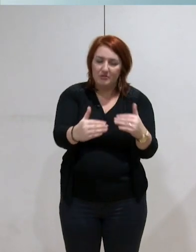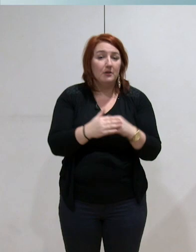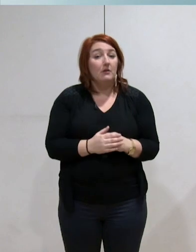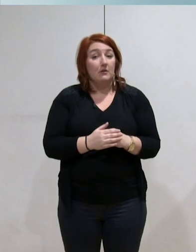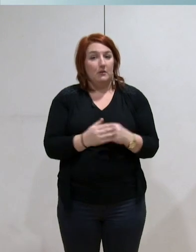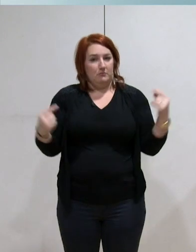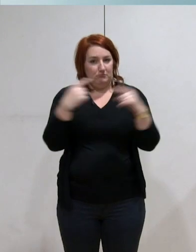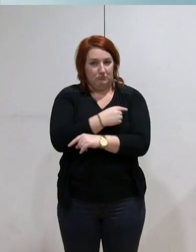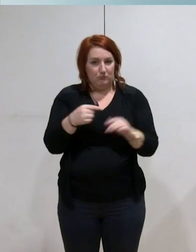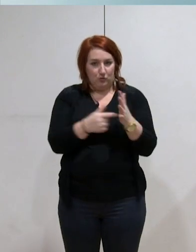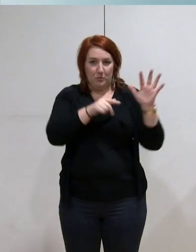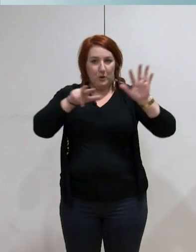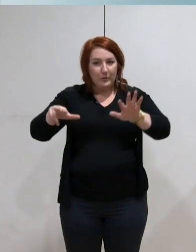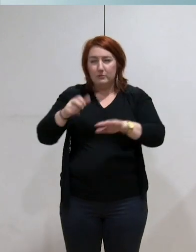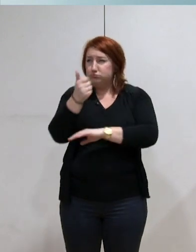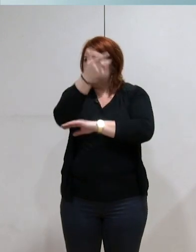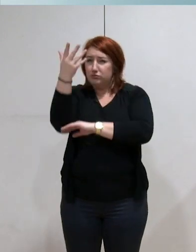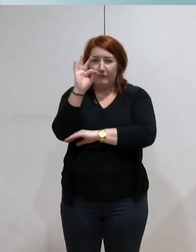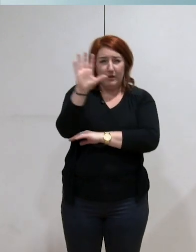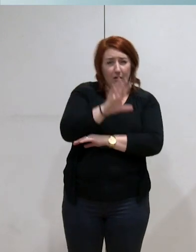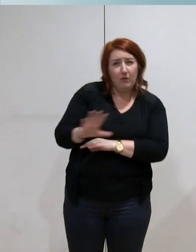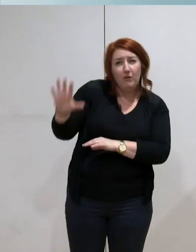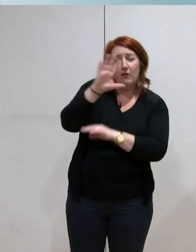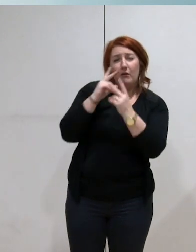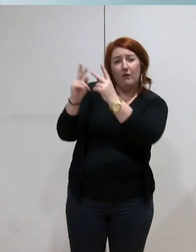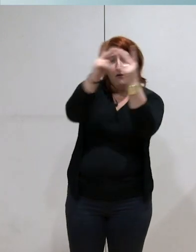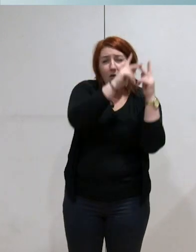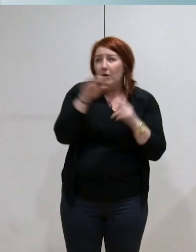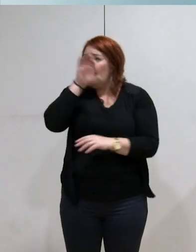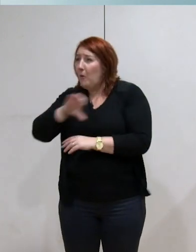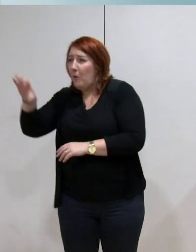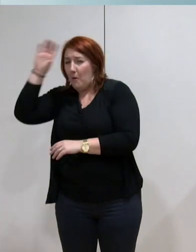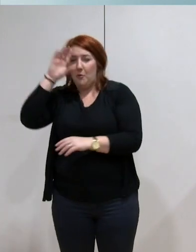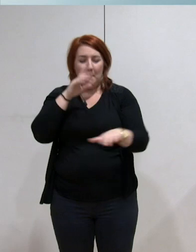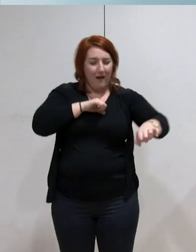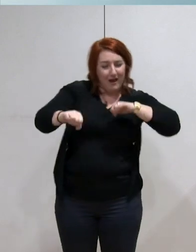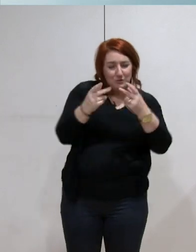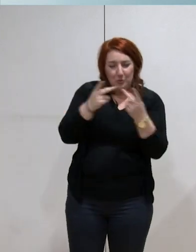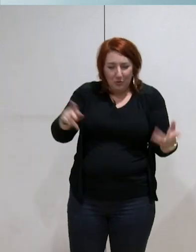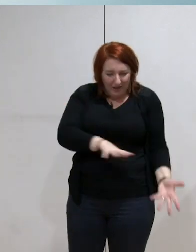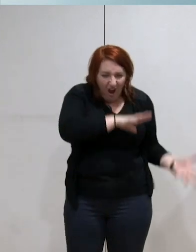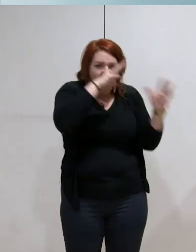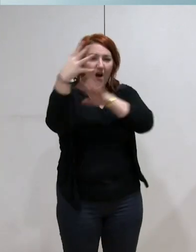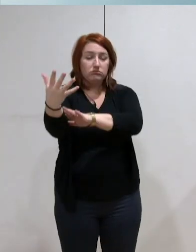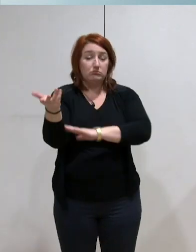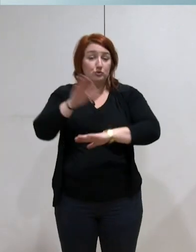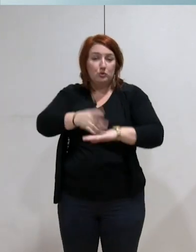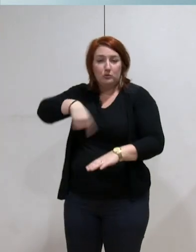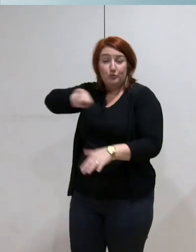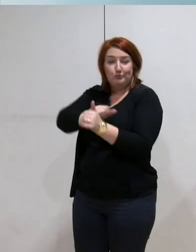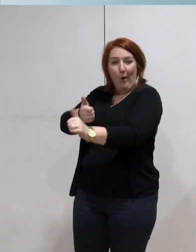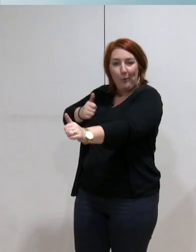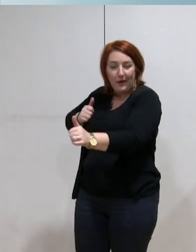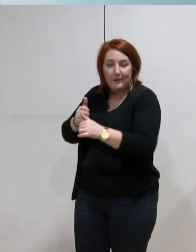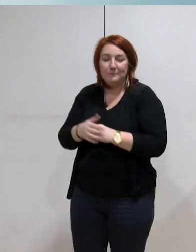européennes amorcer leur virage de refonte de l'action publique l'accord je crois de la COP 21